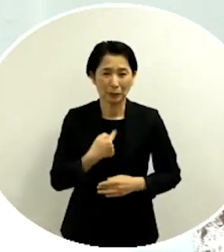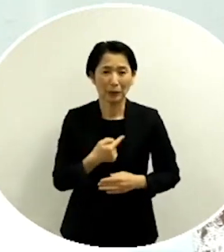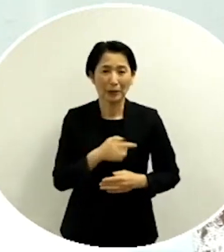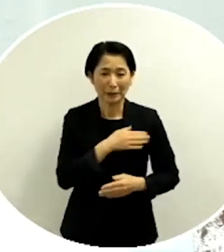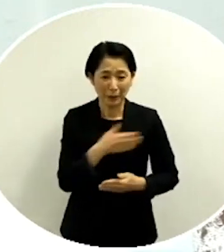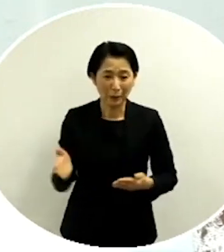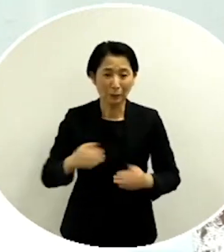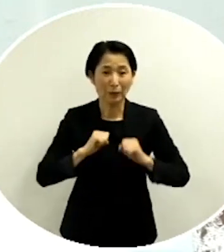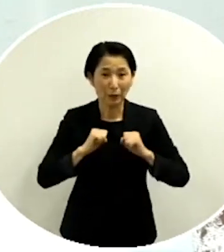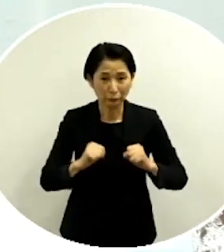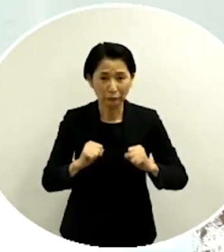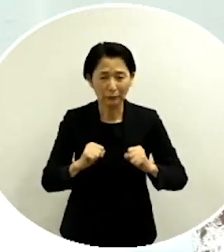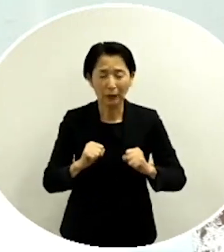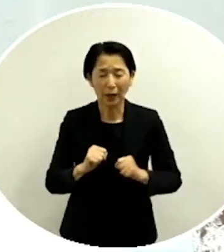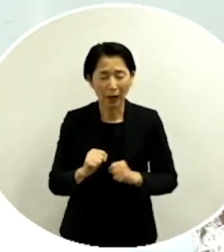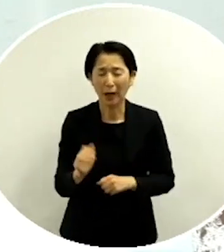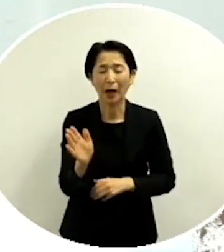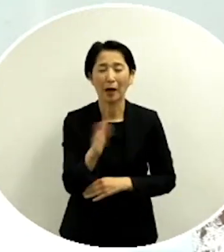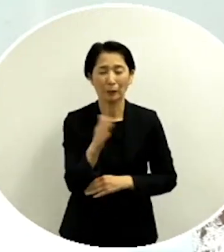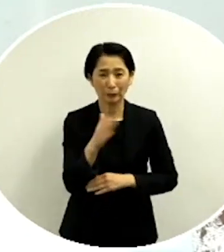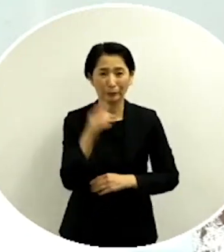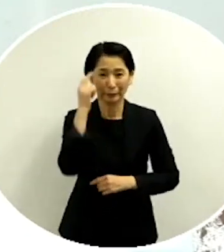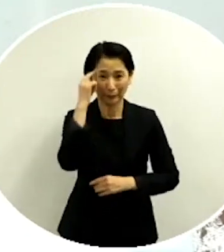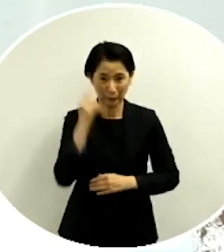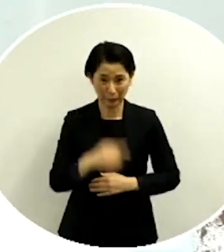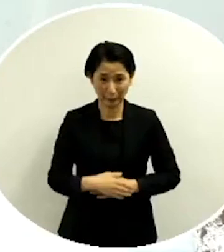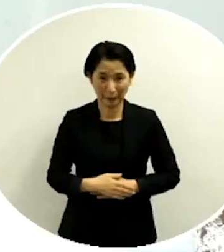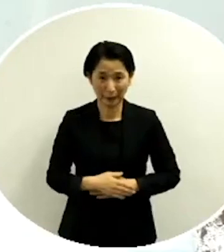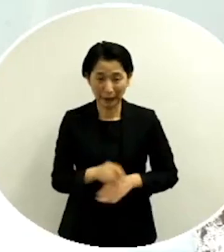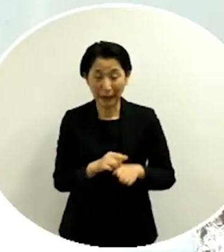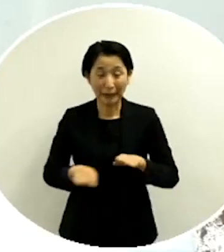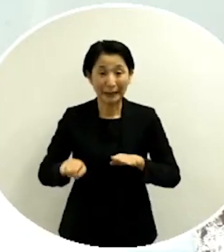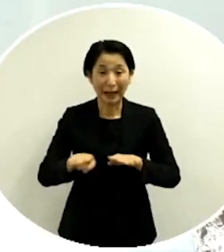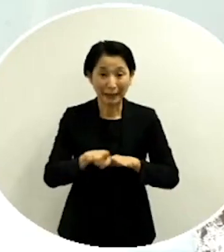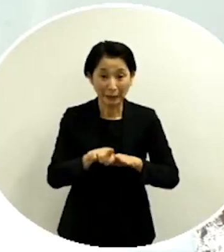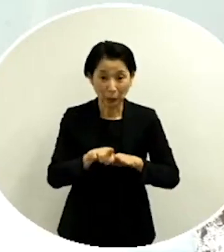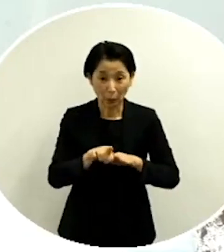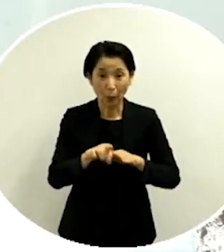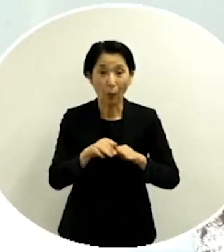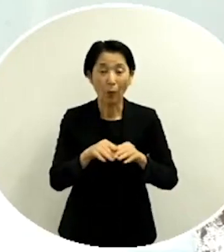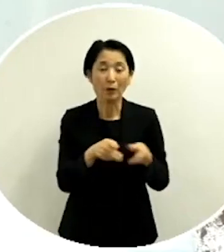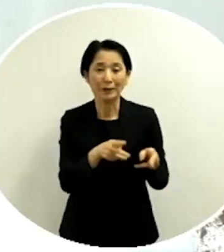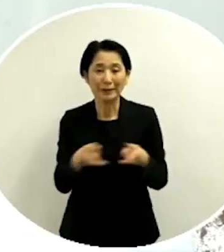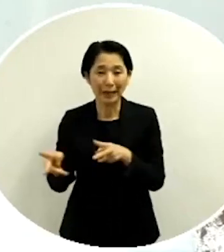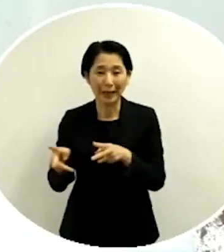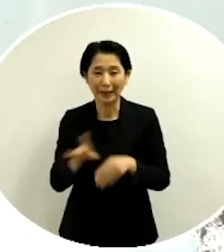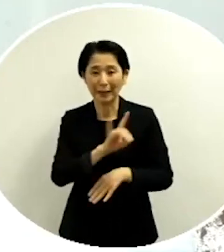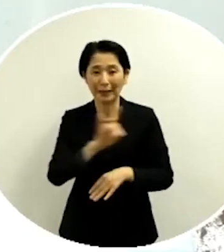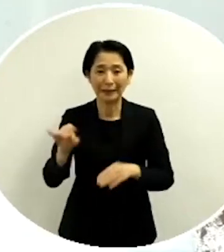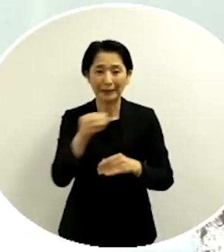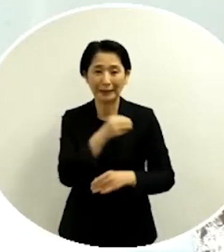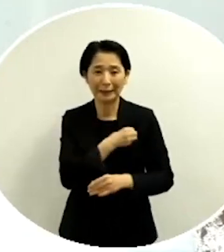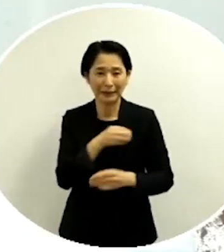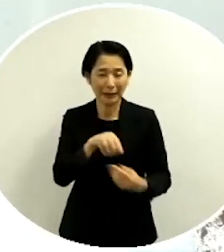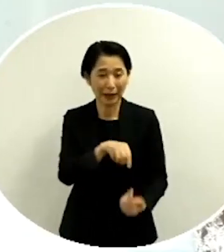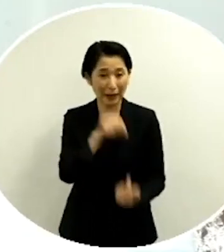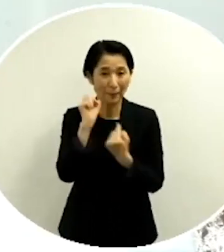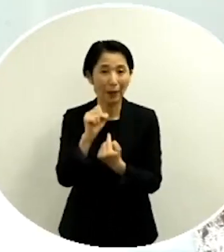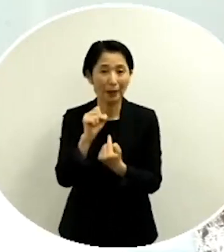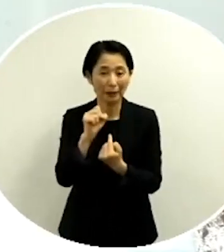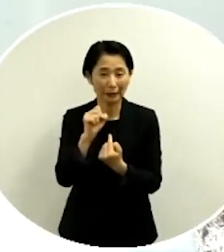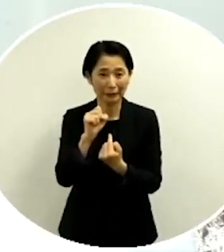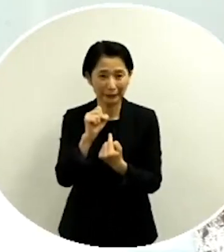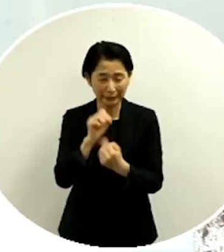基本的に難しいわけですねだから代表制の民主主義あって議員が選ばれたり本来公共の